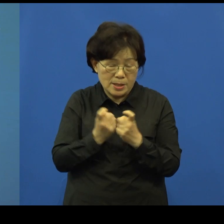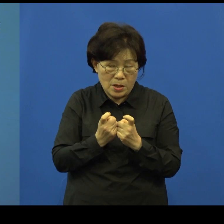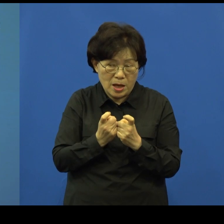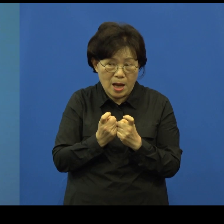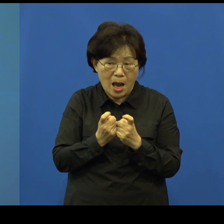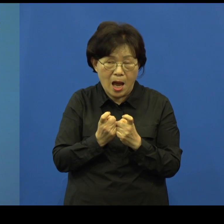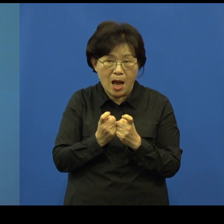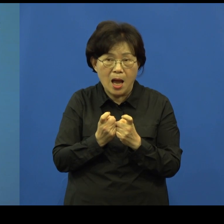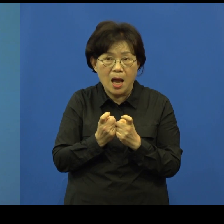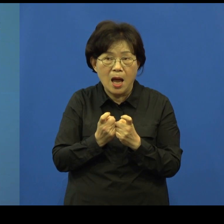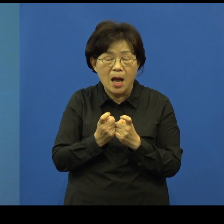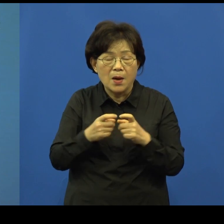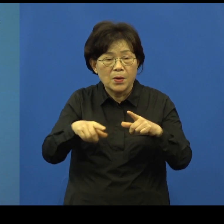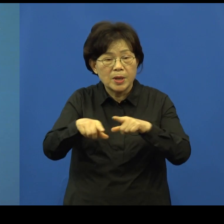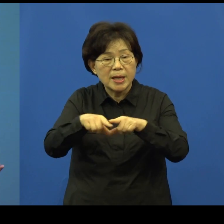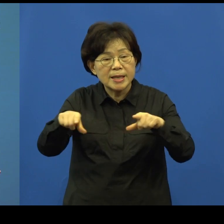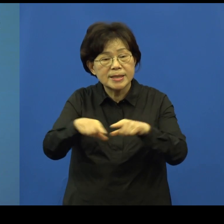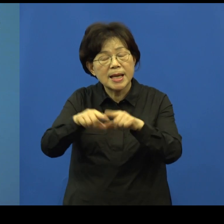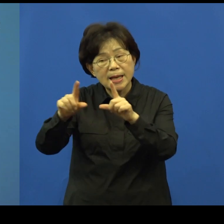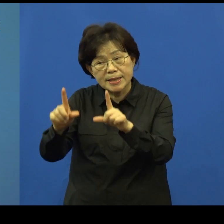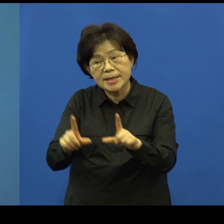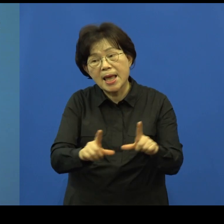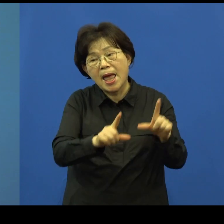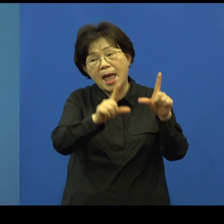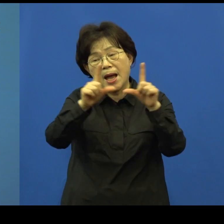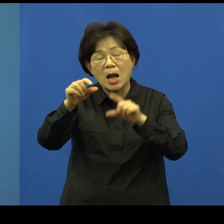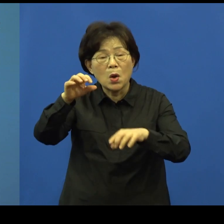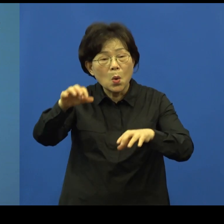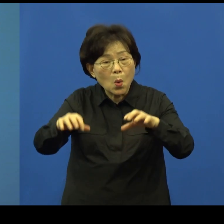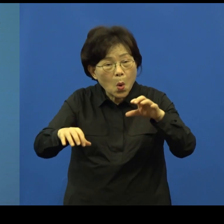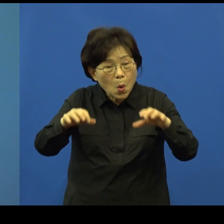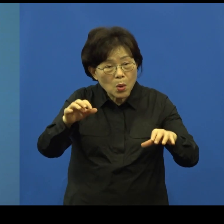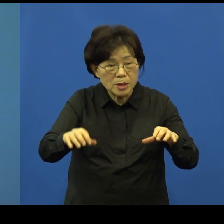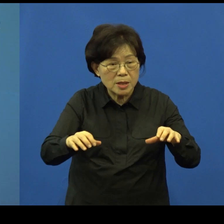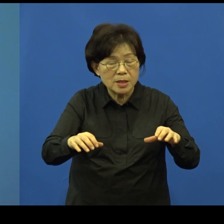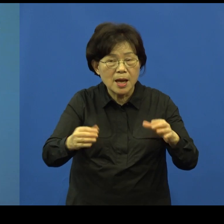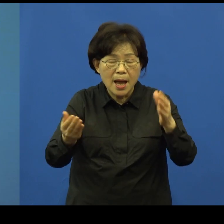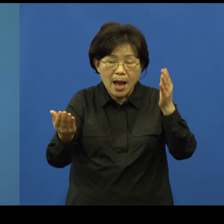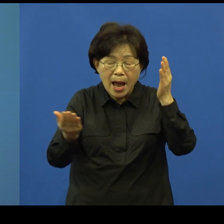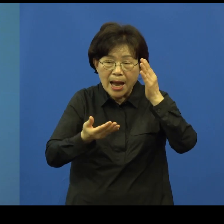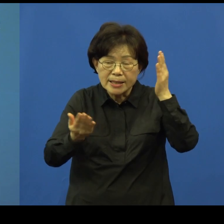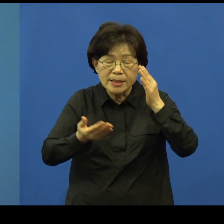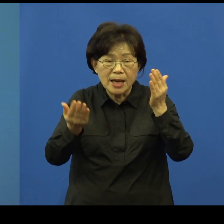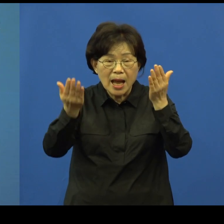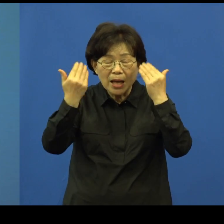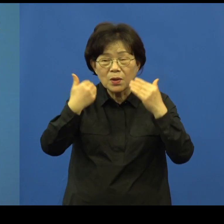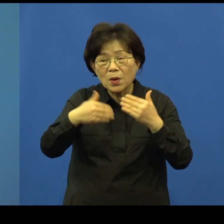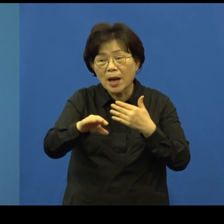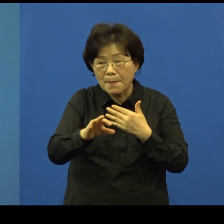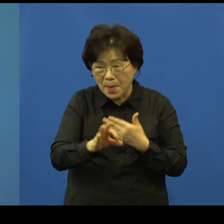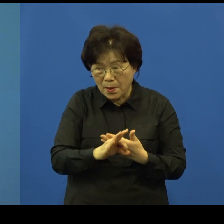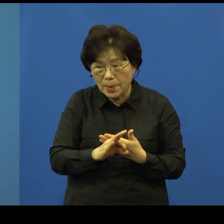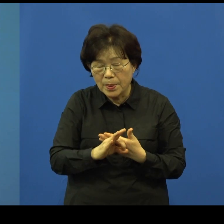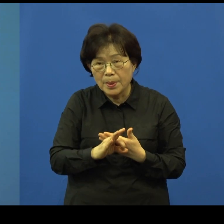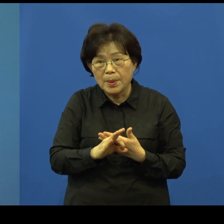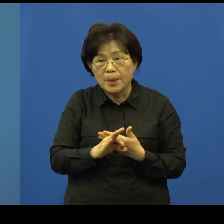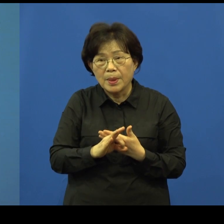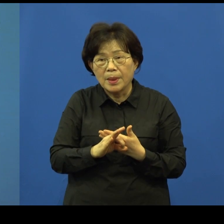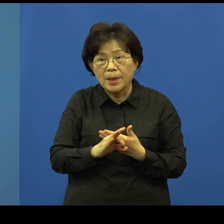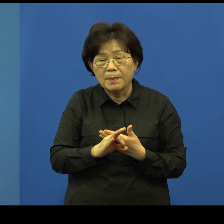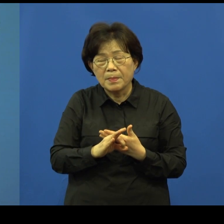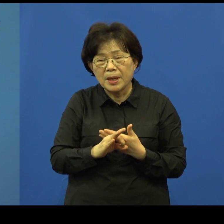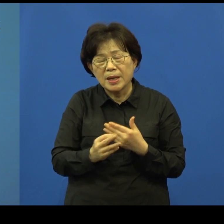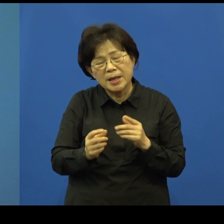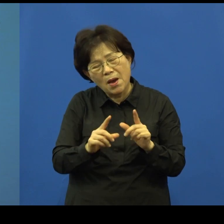그렇고 또 우리의 일상에서 모든 영역 속에서, 우리 학생들도 학교에 가면 얼마나 그죠? 그런 막